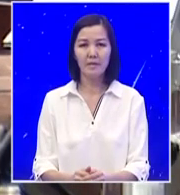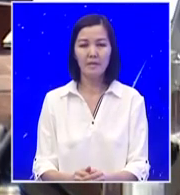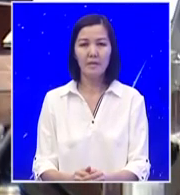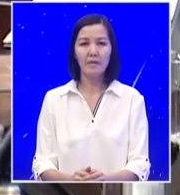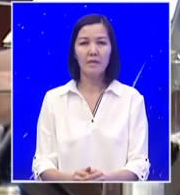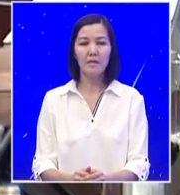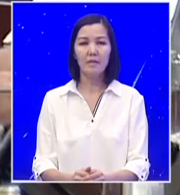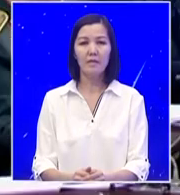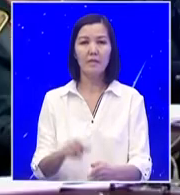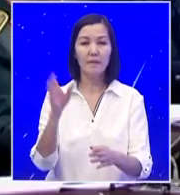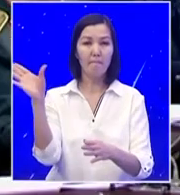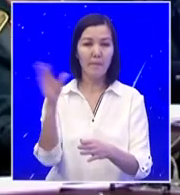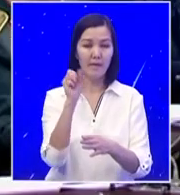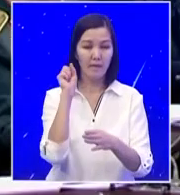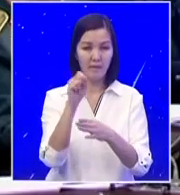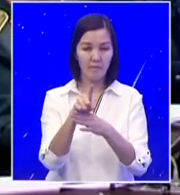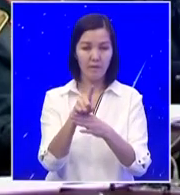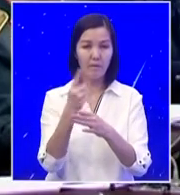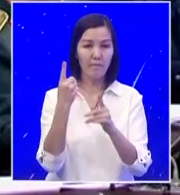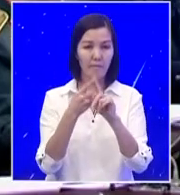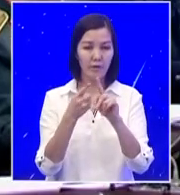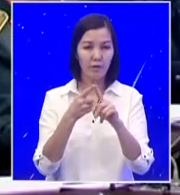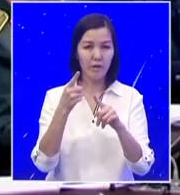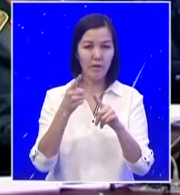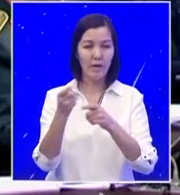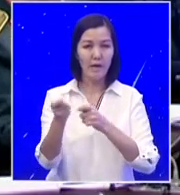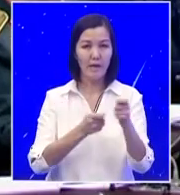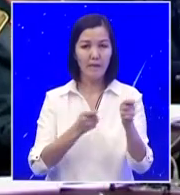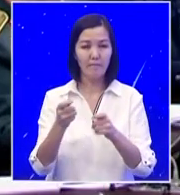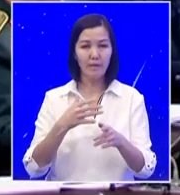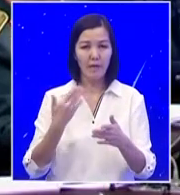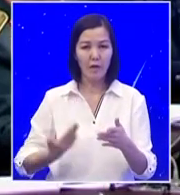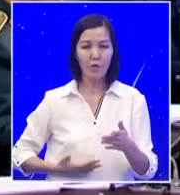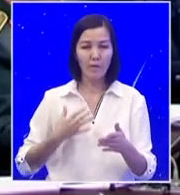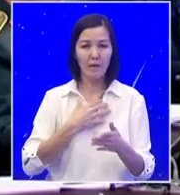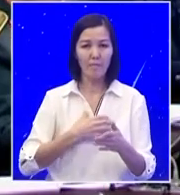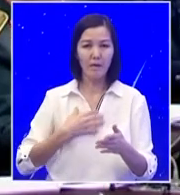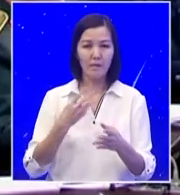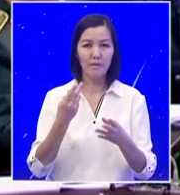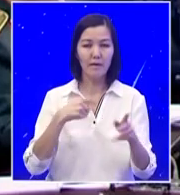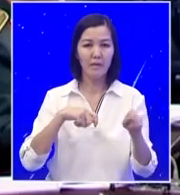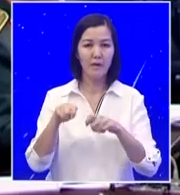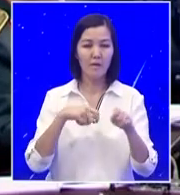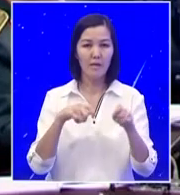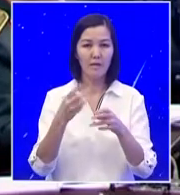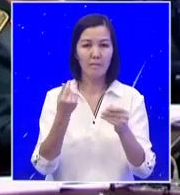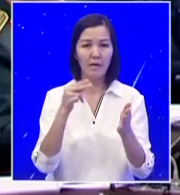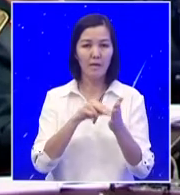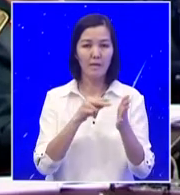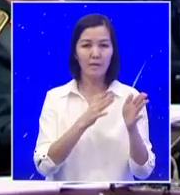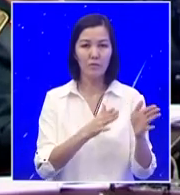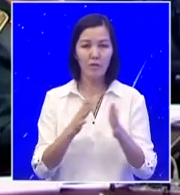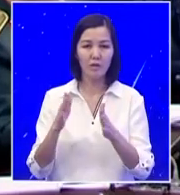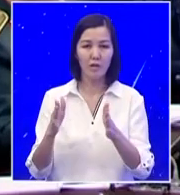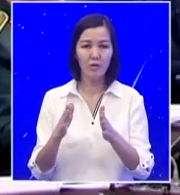Жалпы мындай тапсырма беремін. Бірінші, әкімдіктер әлеуметтік маңызы бар тауарлардың бағаларын тұрақтандыру мақсатында